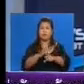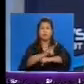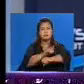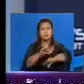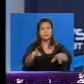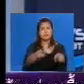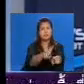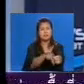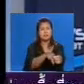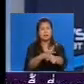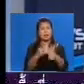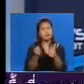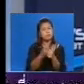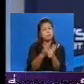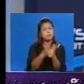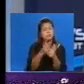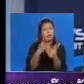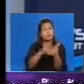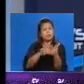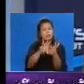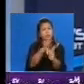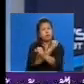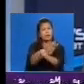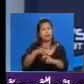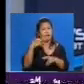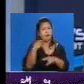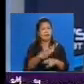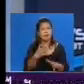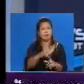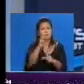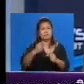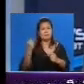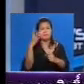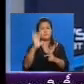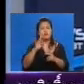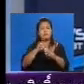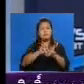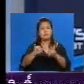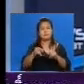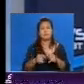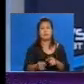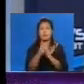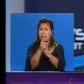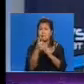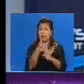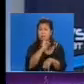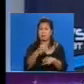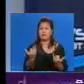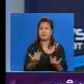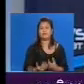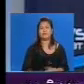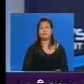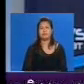บายเปแลอยแๆอีกอย่ควบคุม้โรครุแรงตอนนี้ถอวเราทำได้ตัมเป้าหมายทเราอยากอยใหเป็หอเปล่าคือตอนนี้